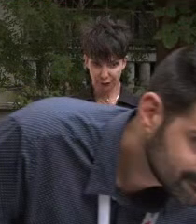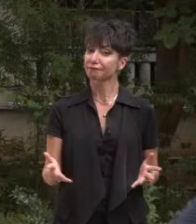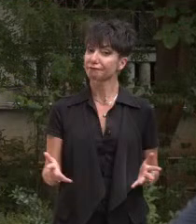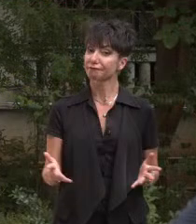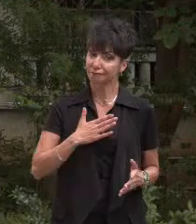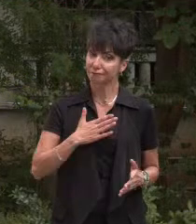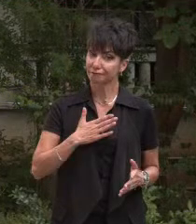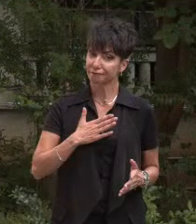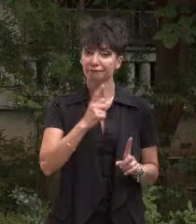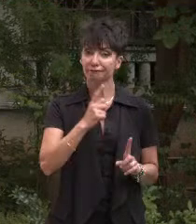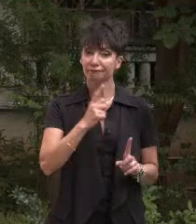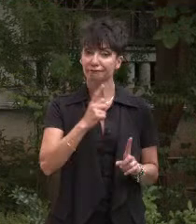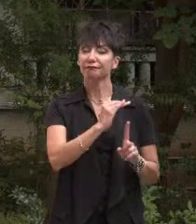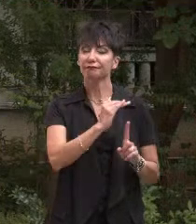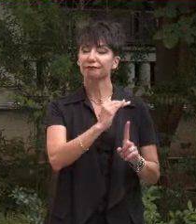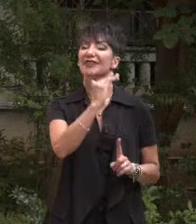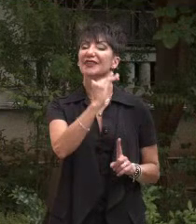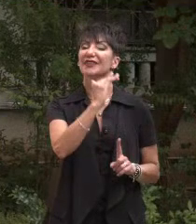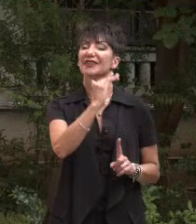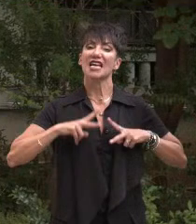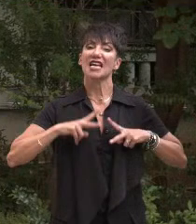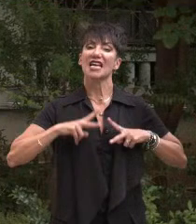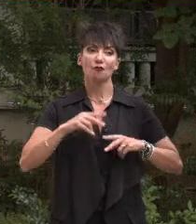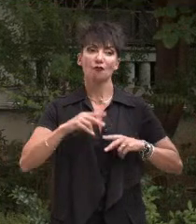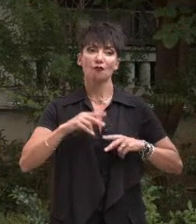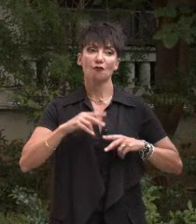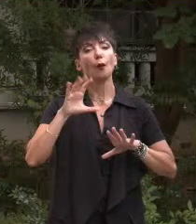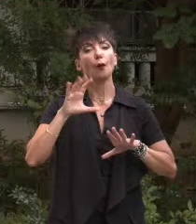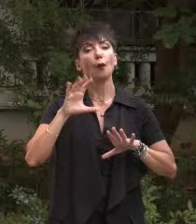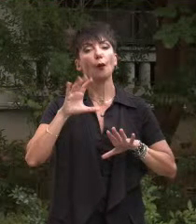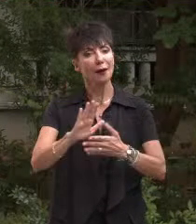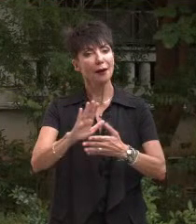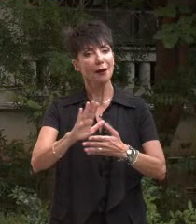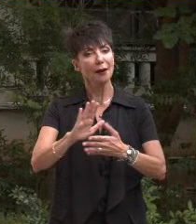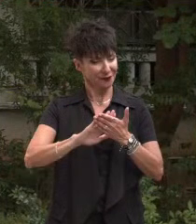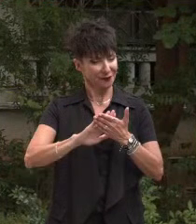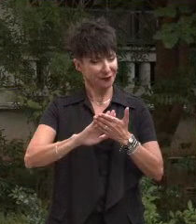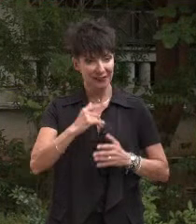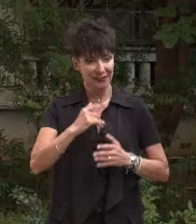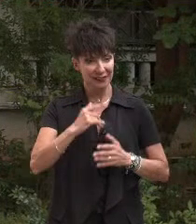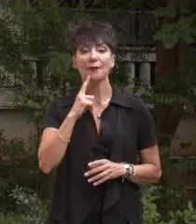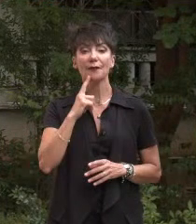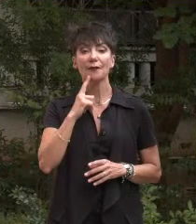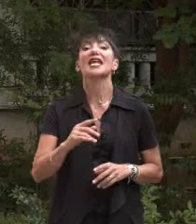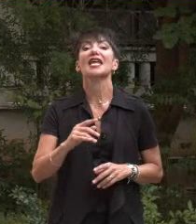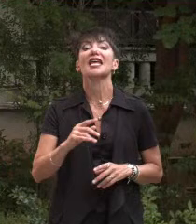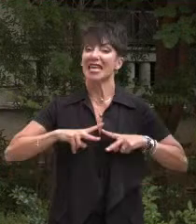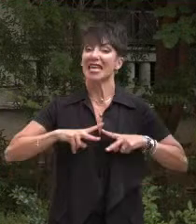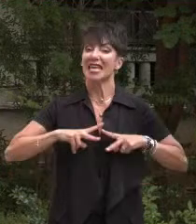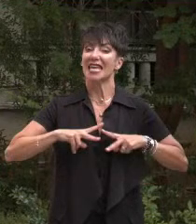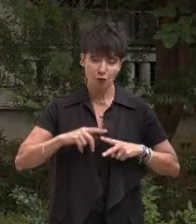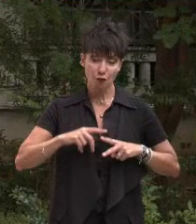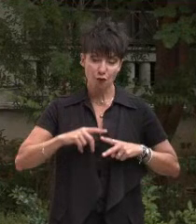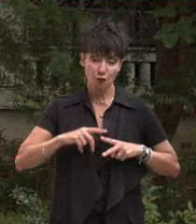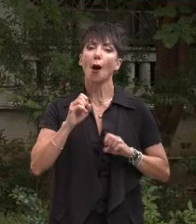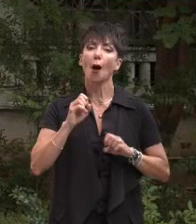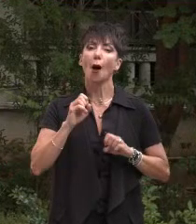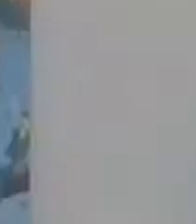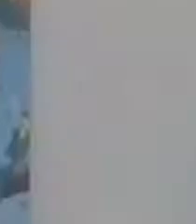Ευχαριστούμε τον Υφυπουργό Παιδείας και Θρησκευμάτων, κύριο Συρίγο, και ακολουθεί δεύτερο βίντεο από την κυρία Ζέτα Μακρύ, Υφυπουργός Παιδείας και Θρησκευμάτων.